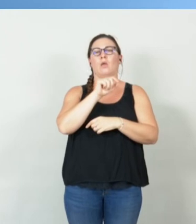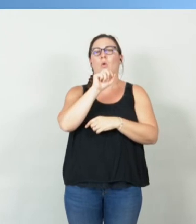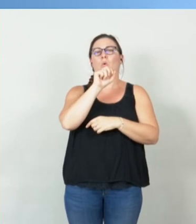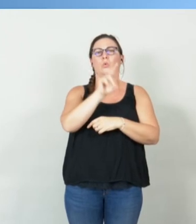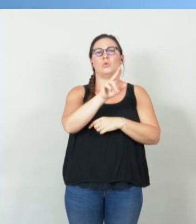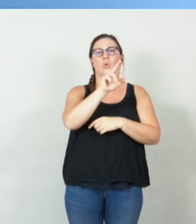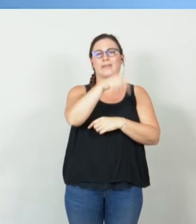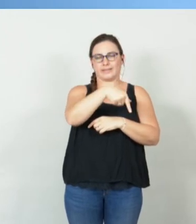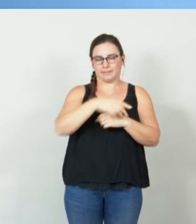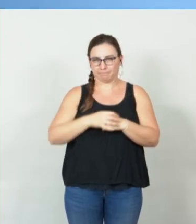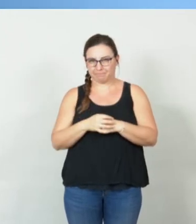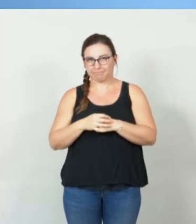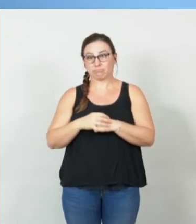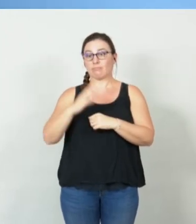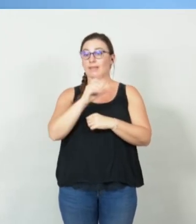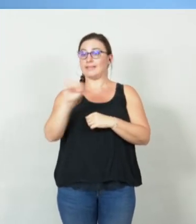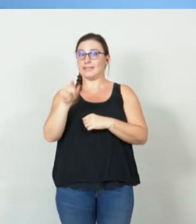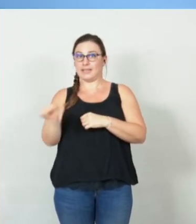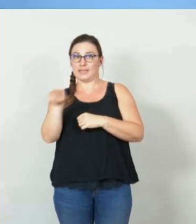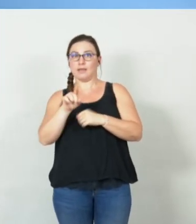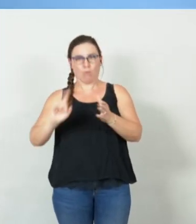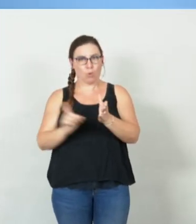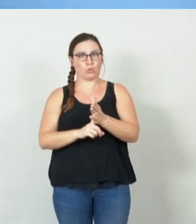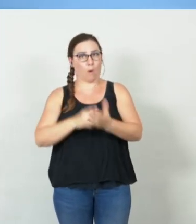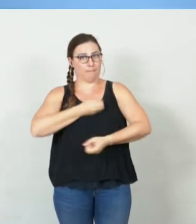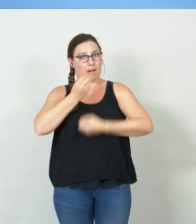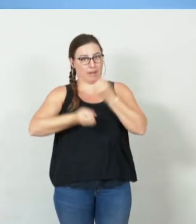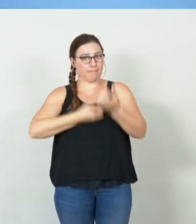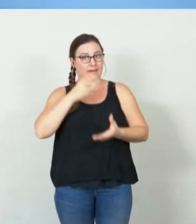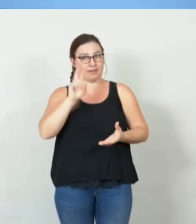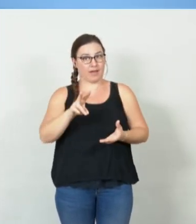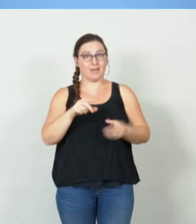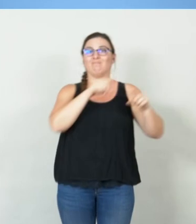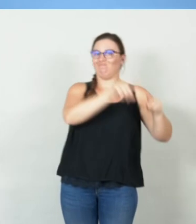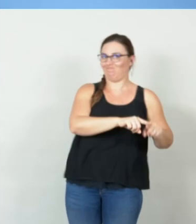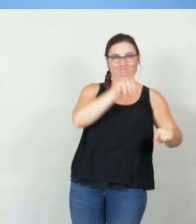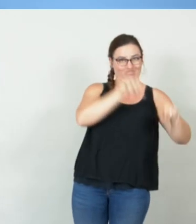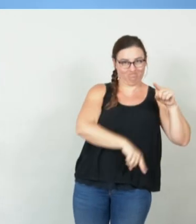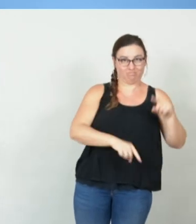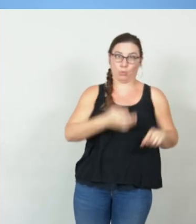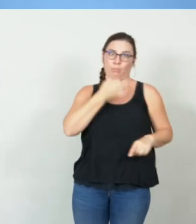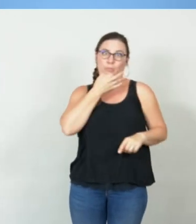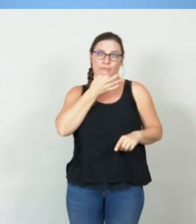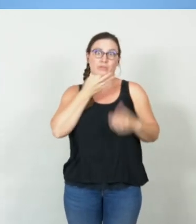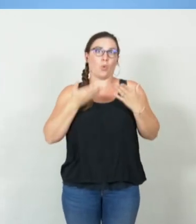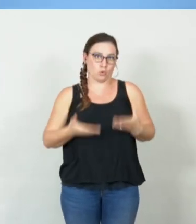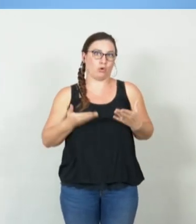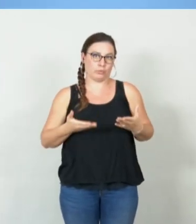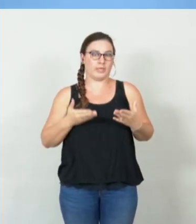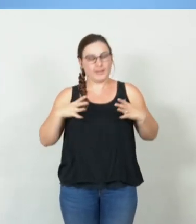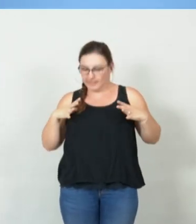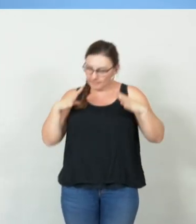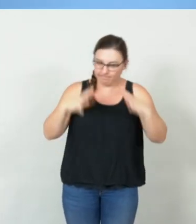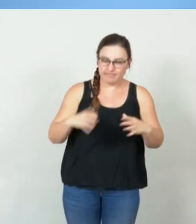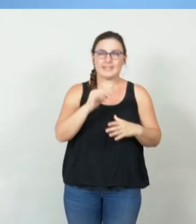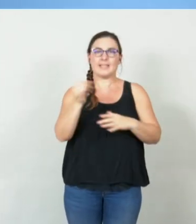et les CCI ont le droit à la question orale ce qui n'est pas le cas de les unes dans le quartier donc c'est aujourd'hui pour cela qu'aujourd'hui